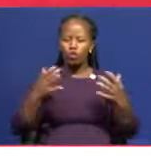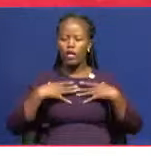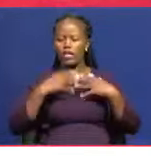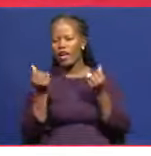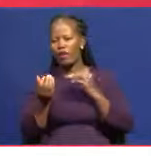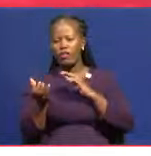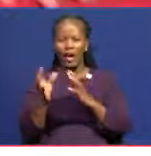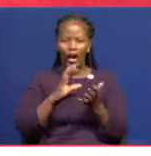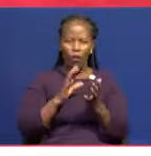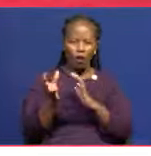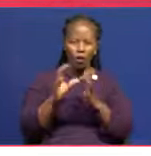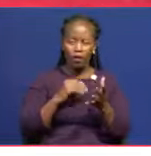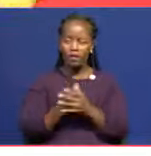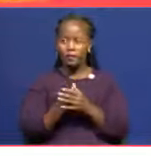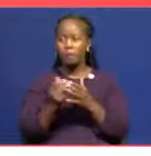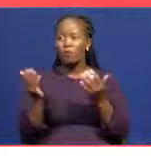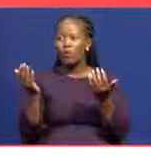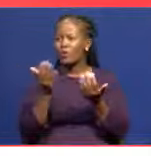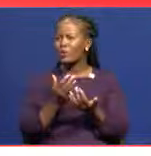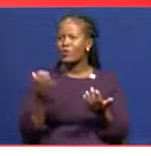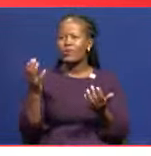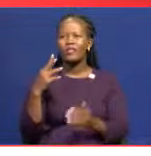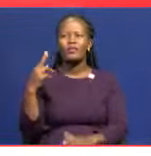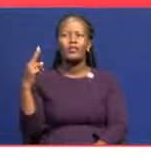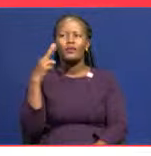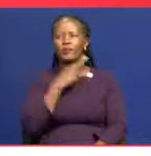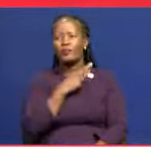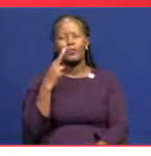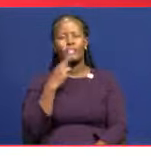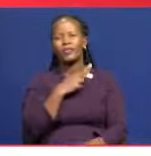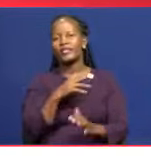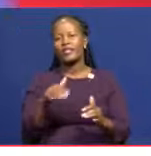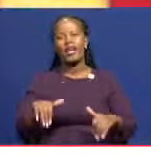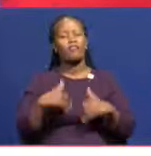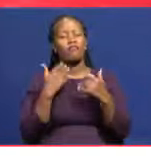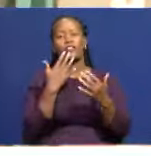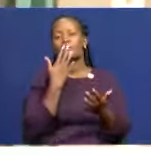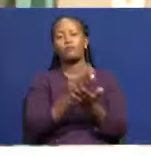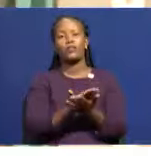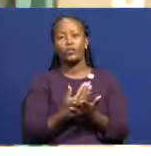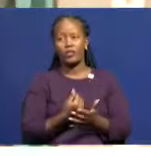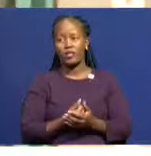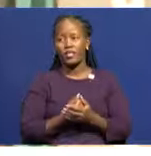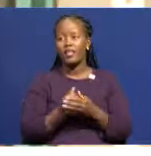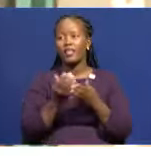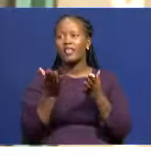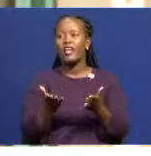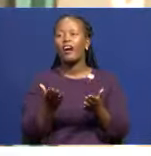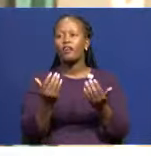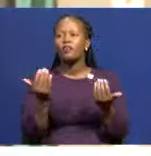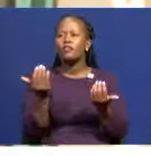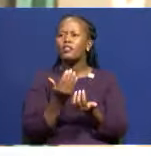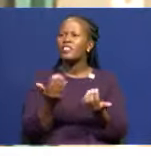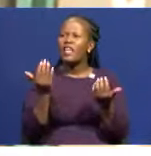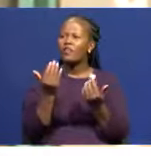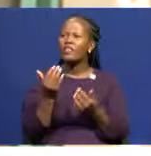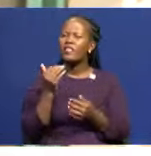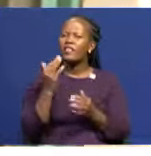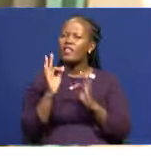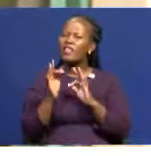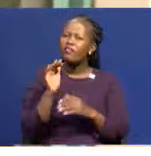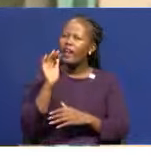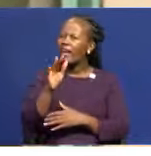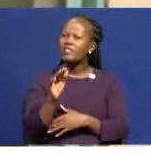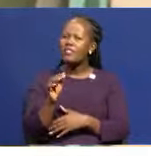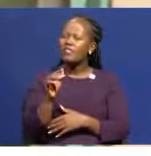Kwa watoto hawa, athari ya maisha ya gerezani inajitokeza. Kwa akili yake, hata saa hii ukimwambia unaenda wapi,